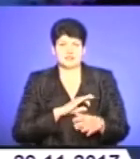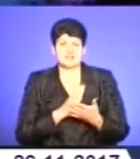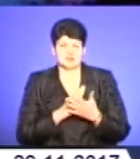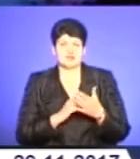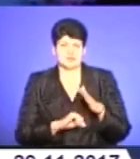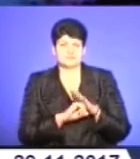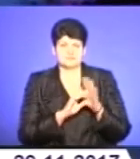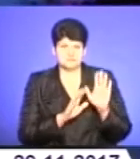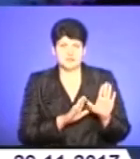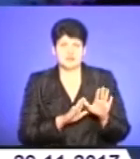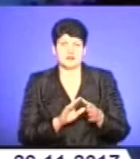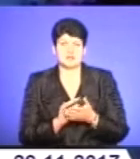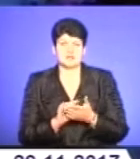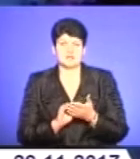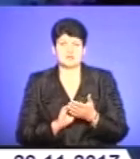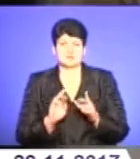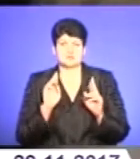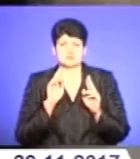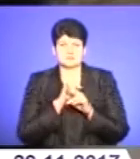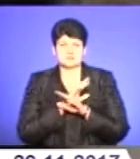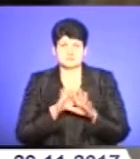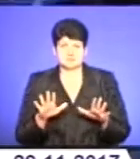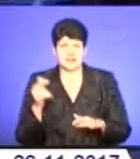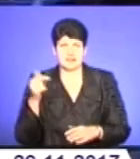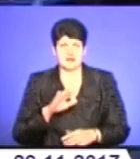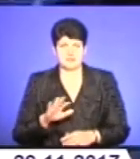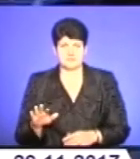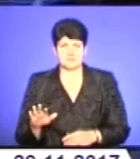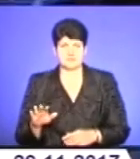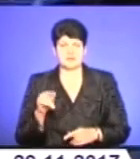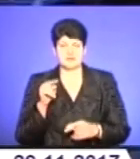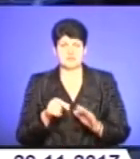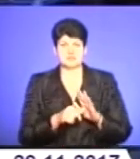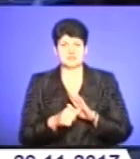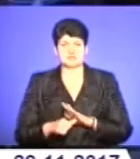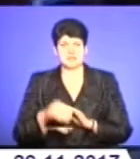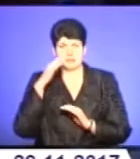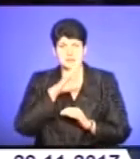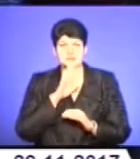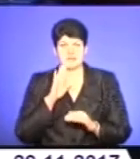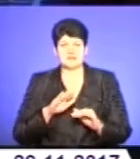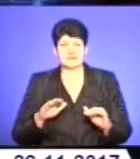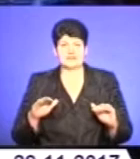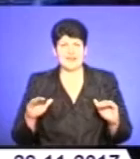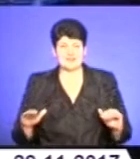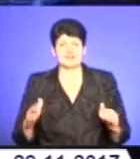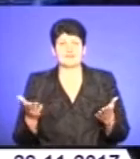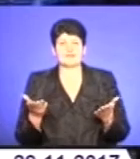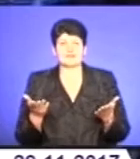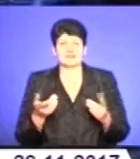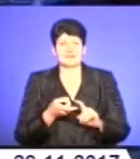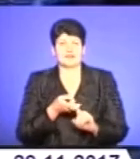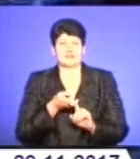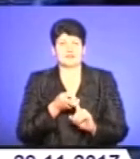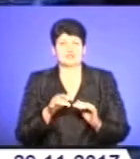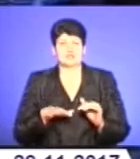підґрунтя, але виписано некоректно і неграмотно. Там дискримінація батьків дітей, які належать